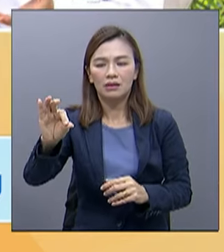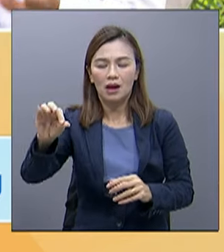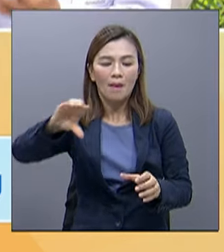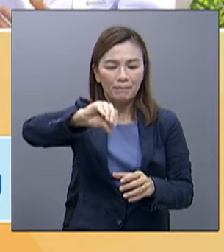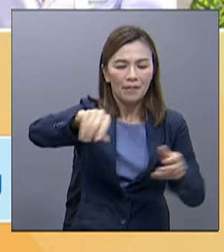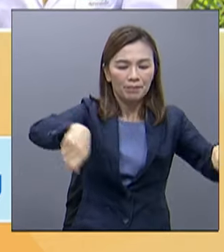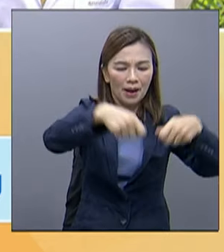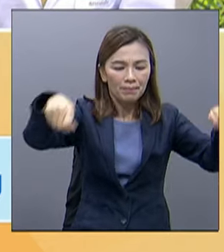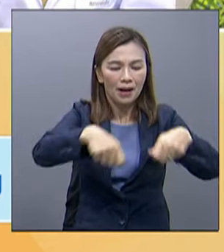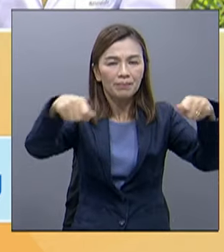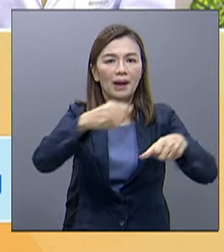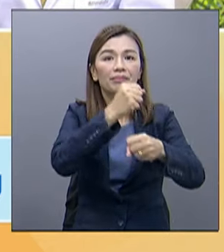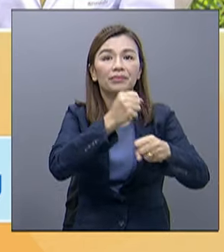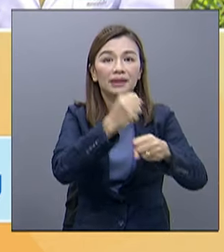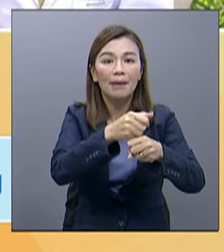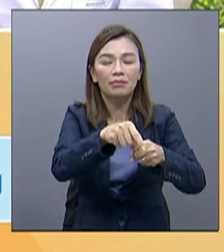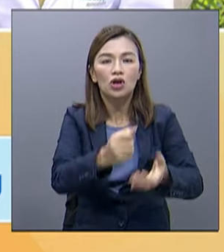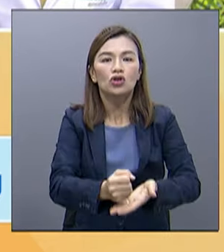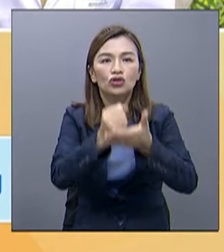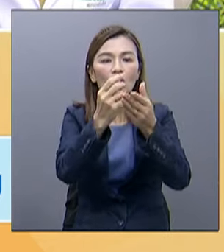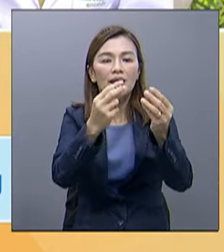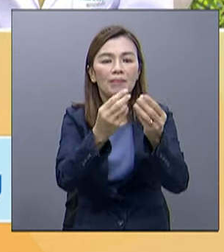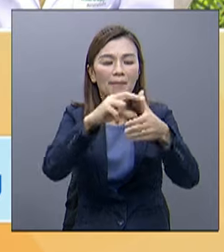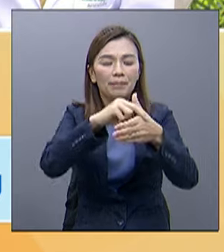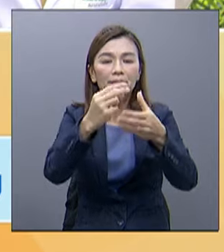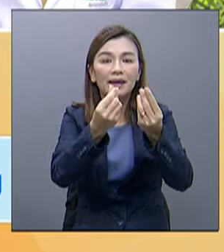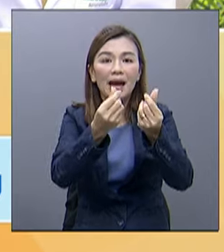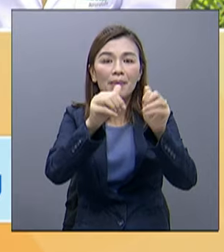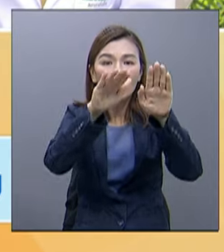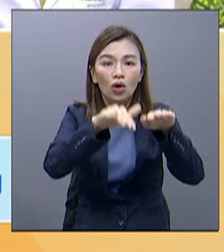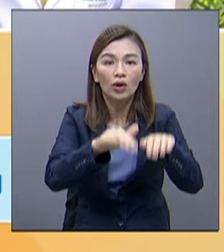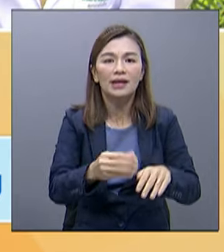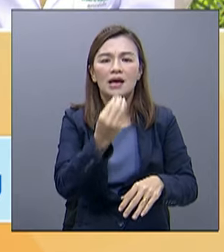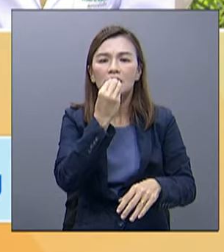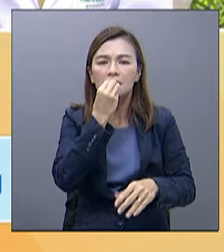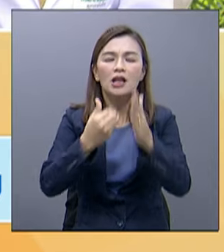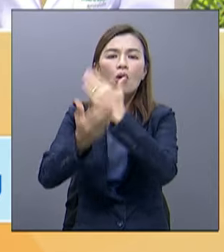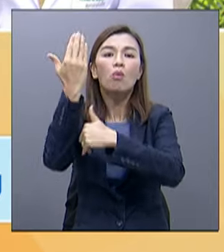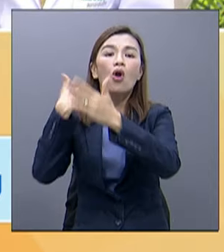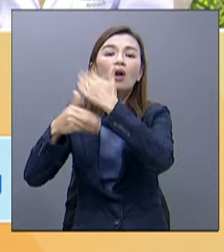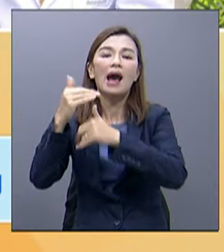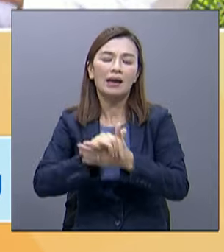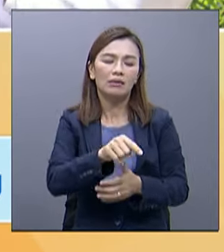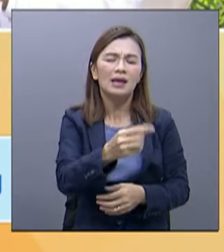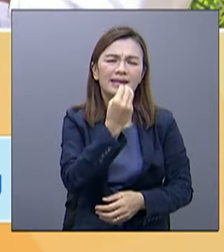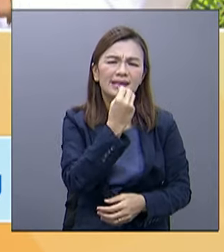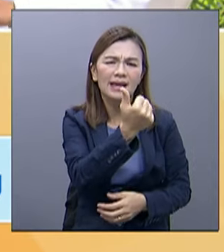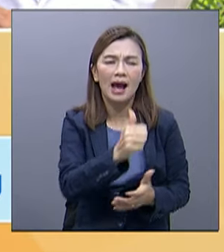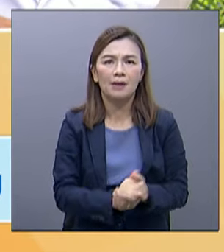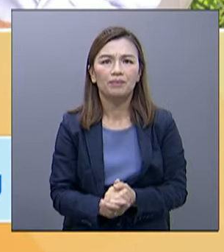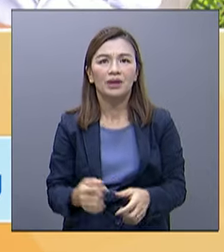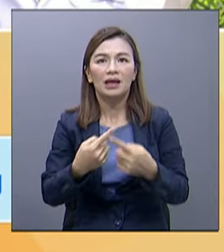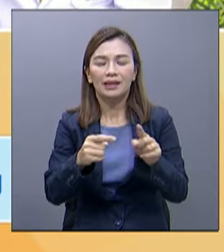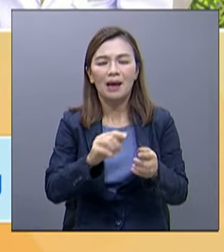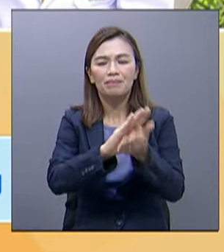ข้าวแล้วกินเ่ะรสไขมันเ่ะอือย่างเงี้เป็นต้นถ้ากินแบบคนโบราณที่กินมาเป็นร้อยเป็นพันปีกินมาครับแต่ยังไปยไปแปร